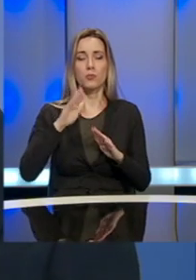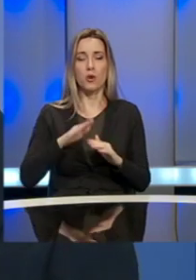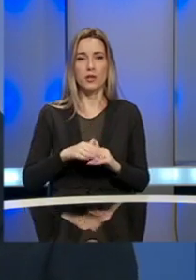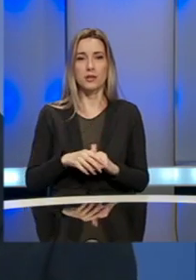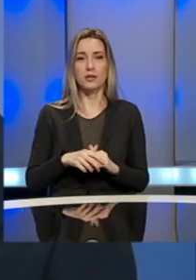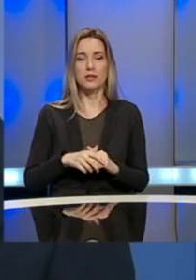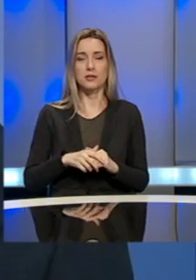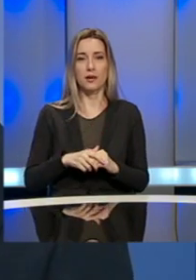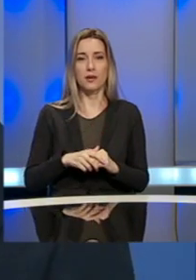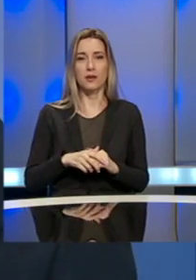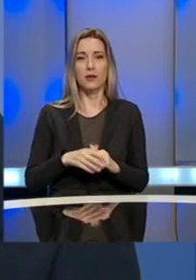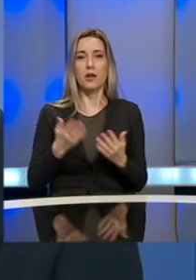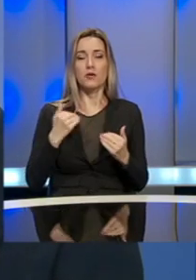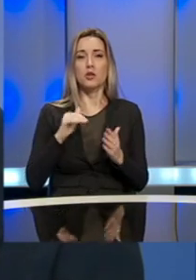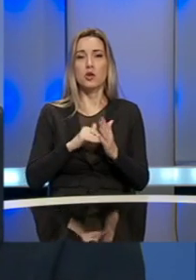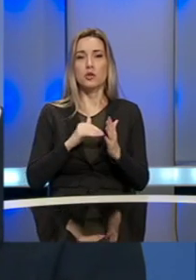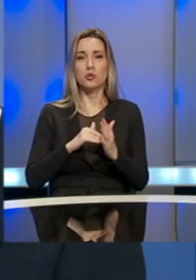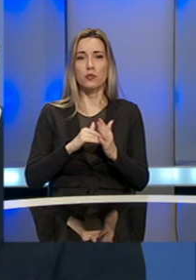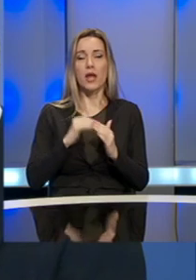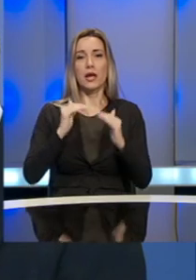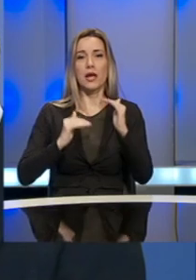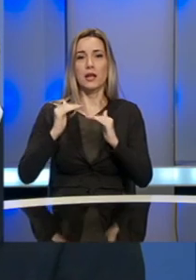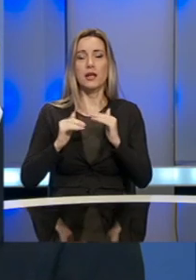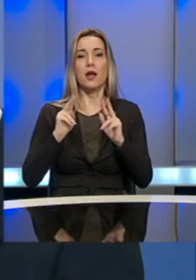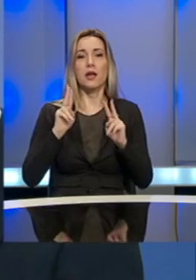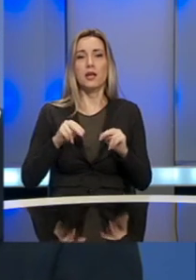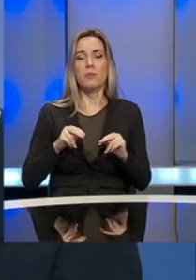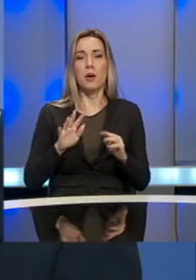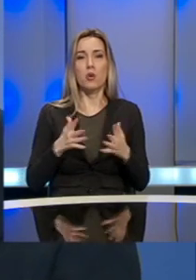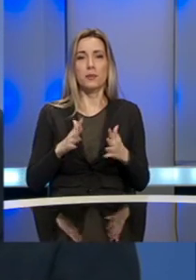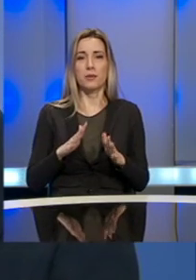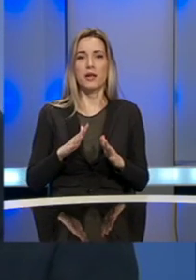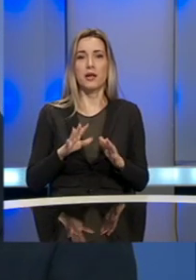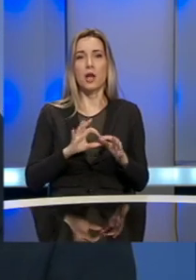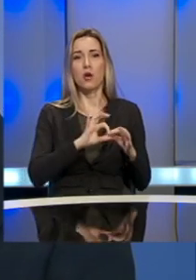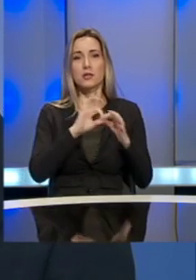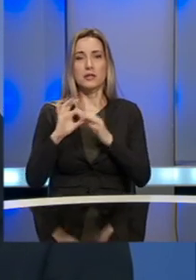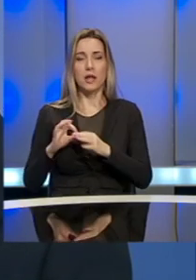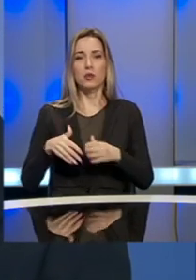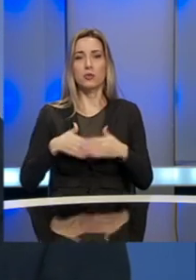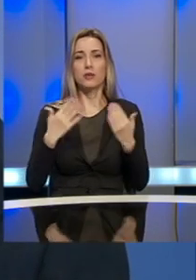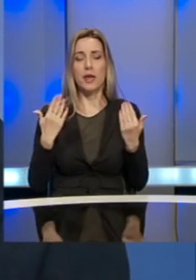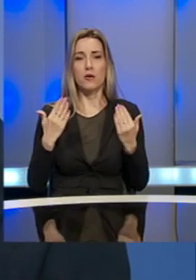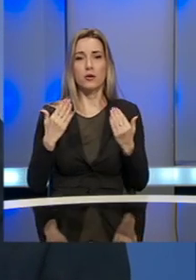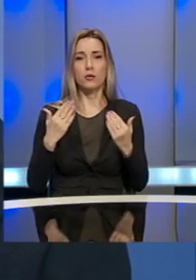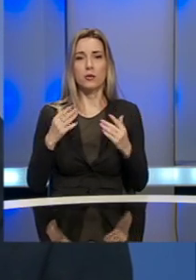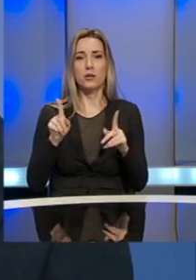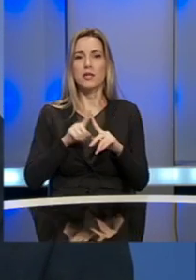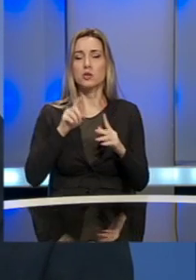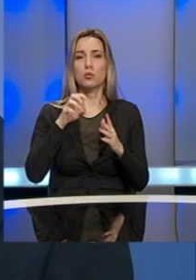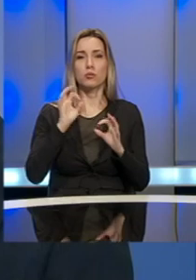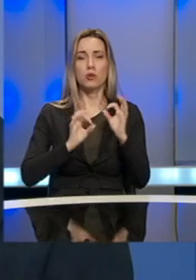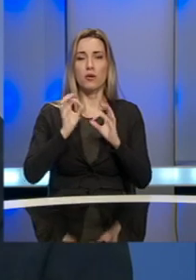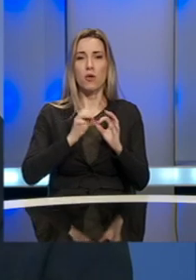da se izjasnim, već još uvijek linearan, znači imamo otprilike konstantnu dnevnu istu kvotu